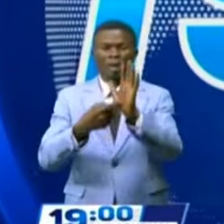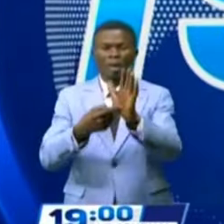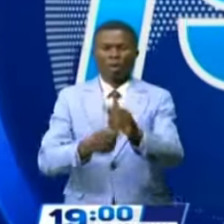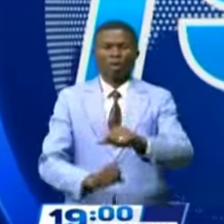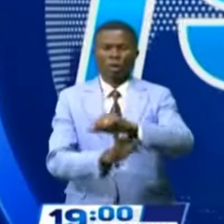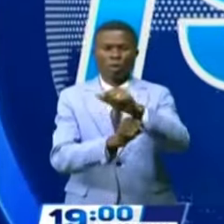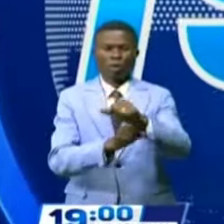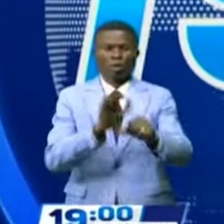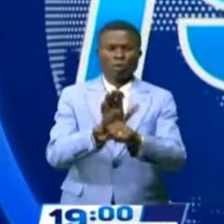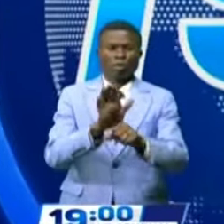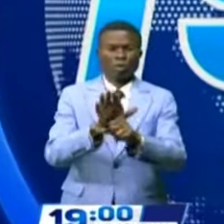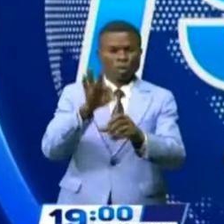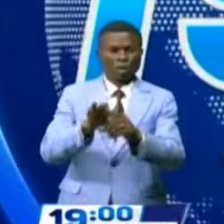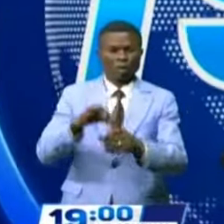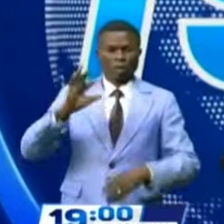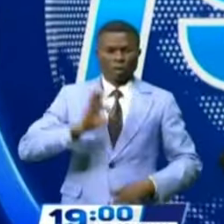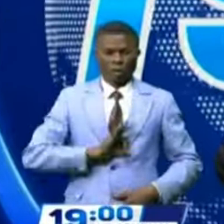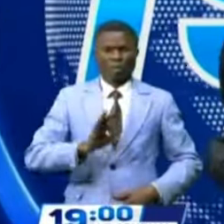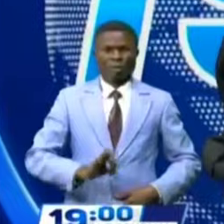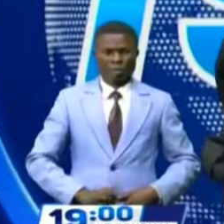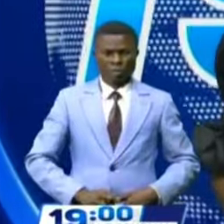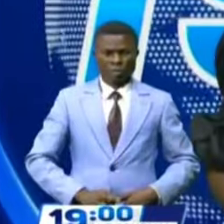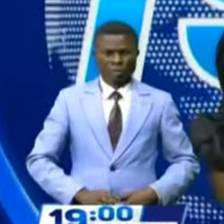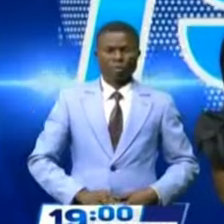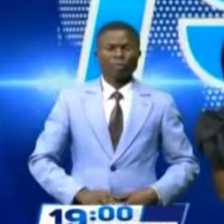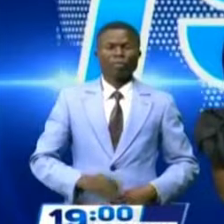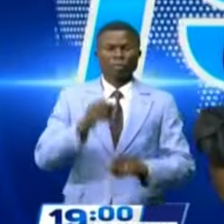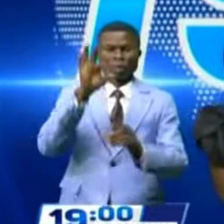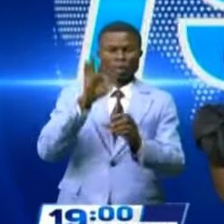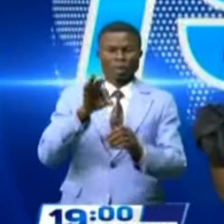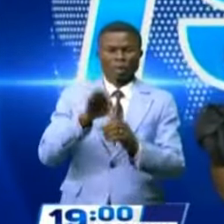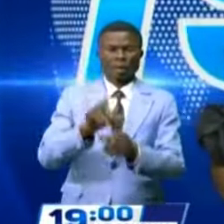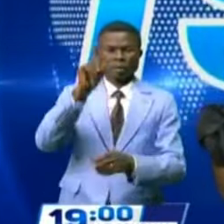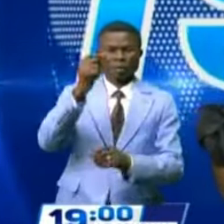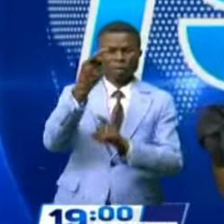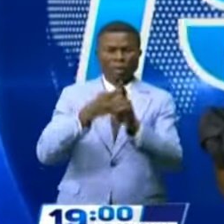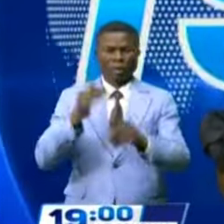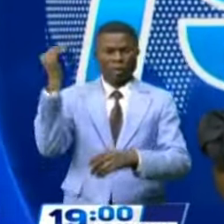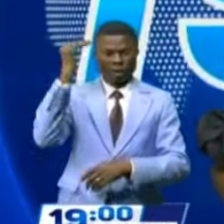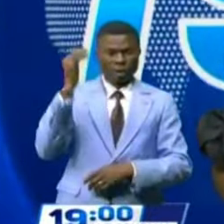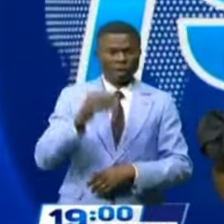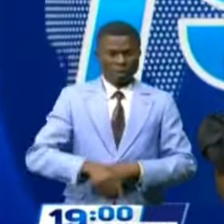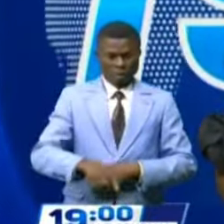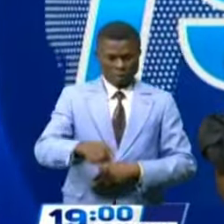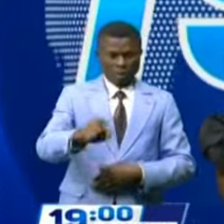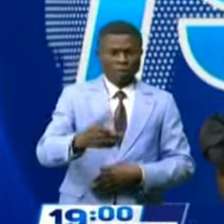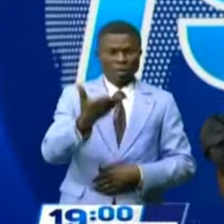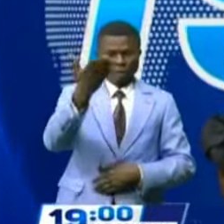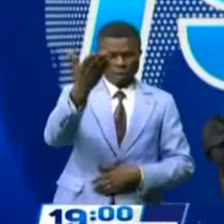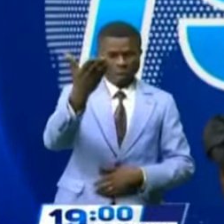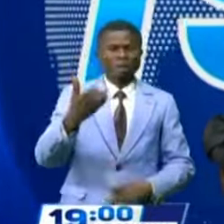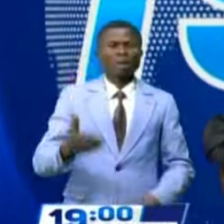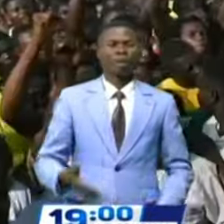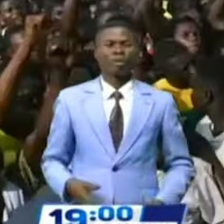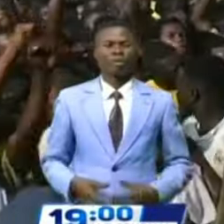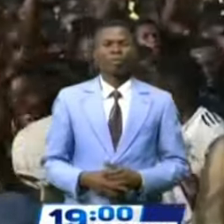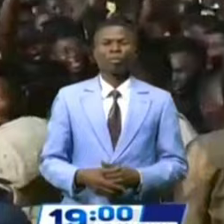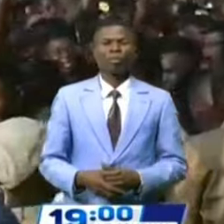de l'État Félix Antoine Tshisekedi Tshilombo lors des scrutins du 20 décembre prochain. Suivez.